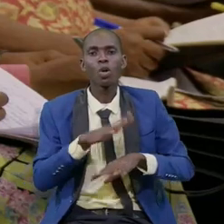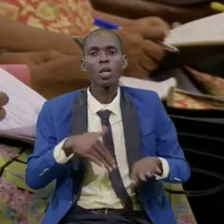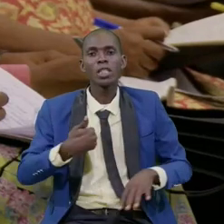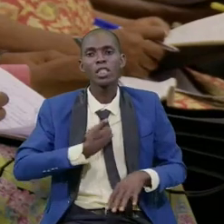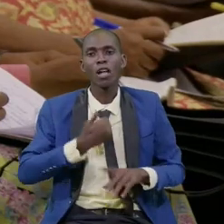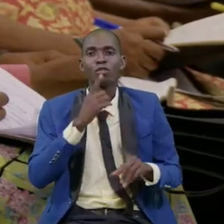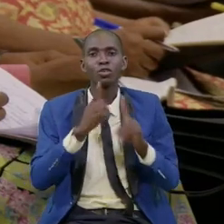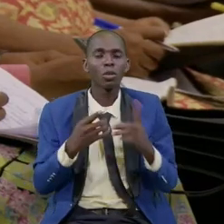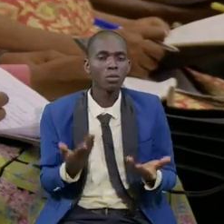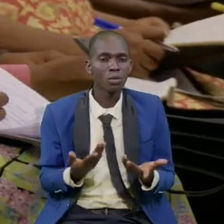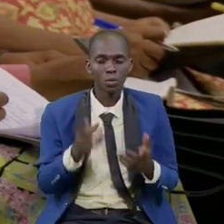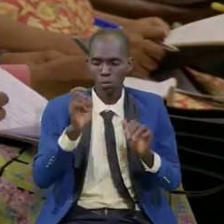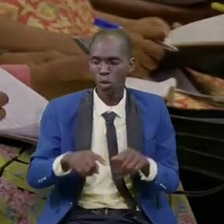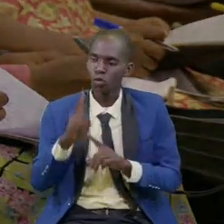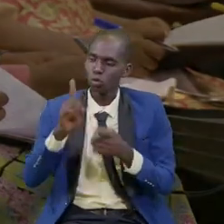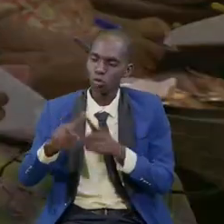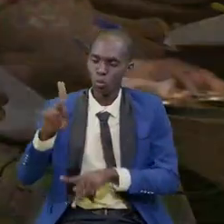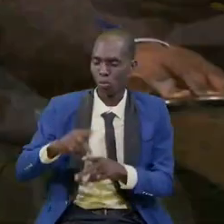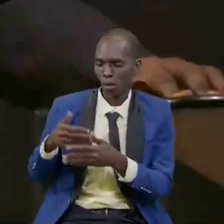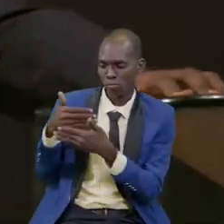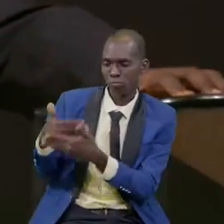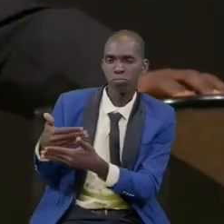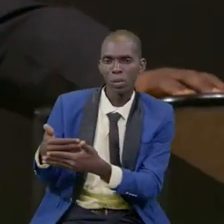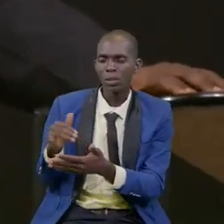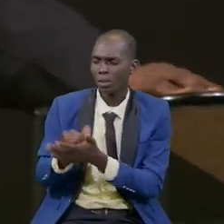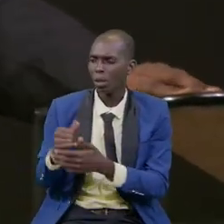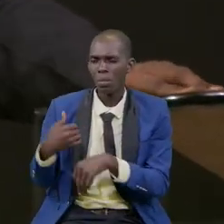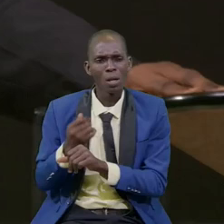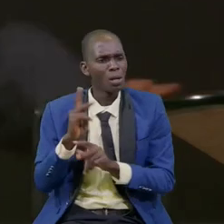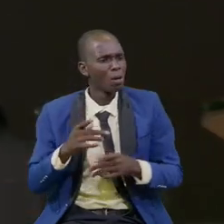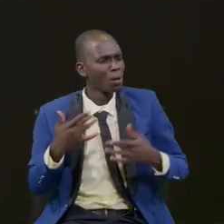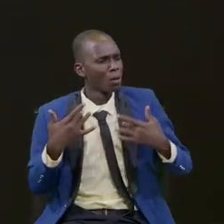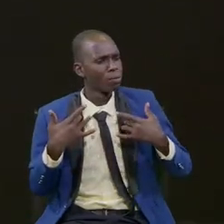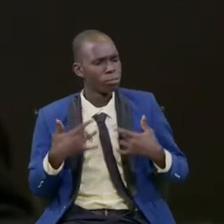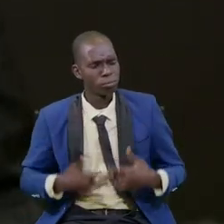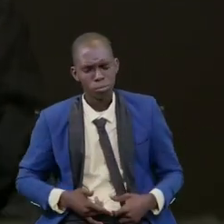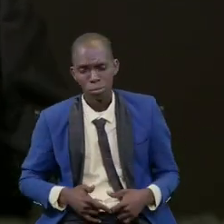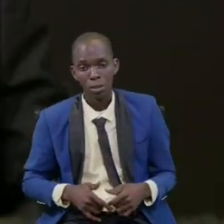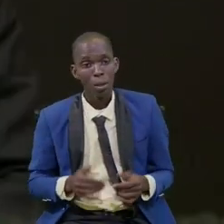vous devez dire à vous-même. Le monologue et des choses que vous allez dire aux gens